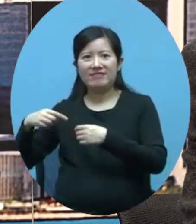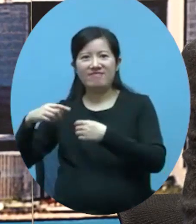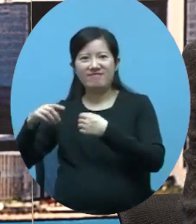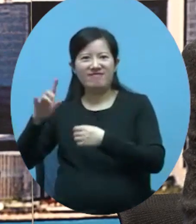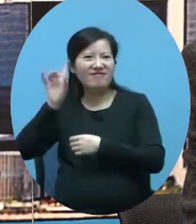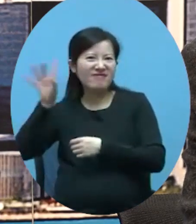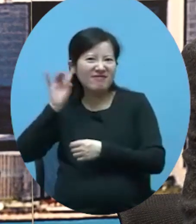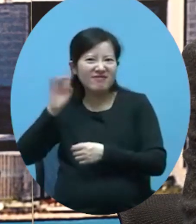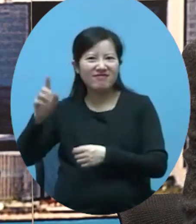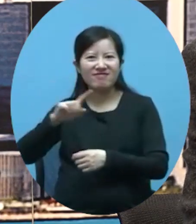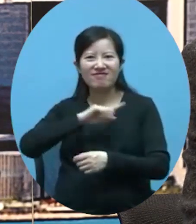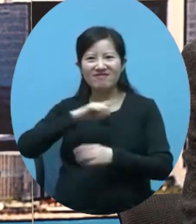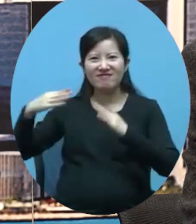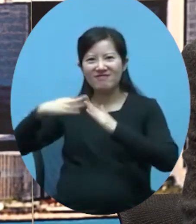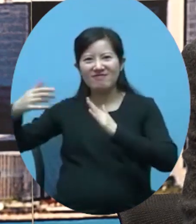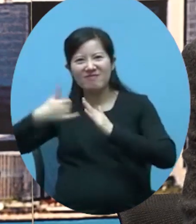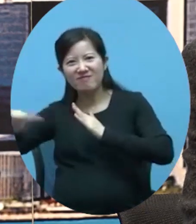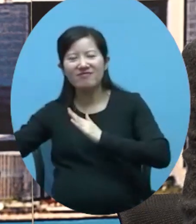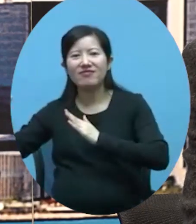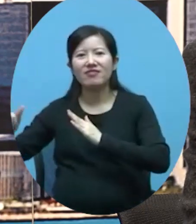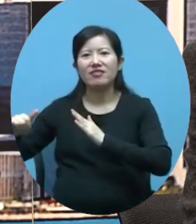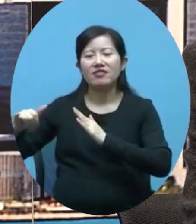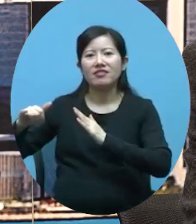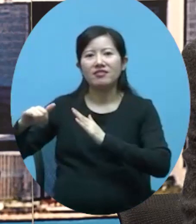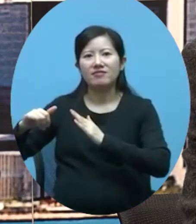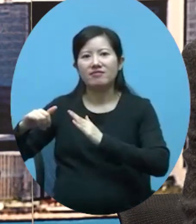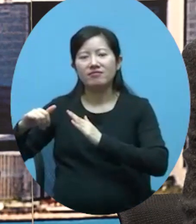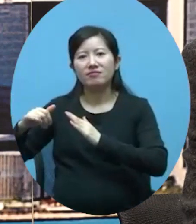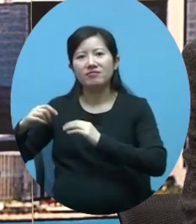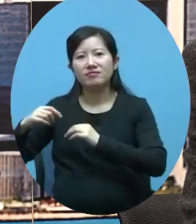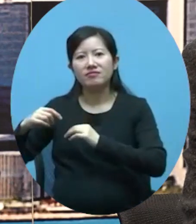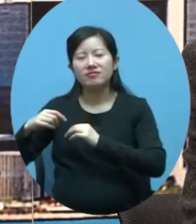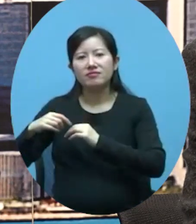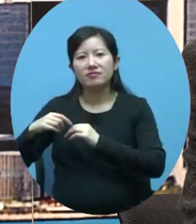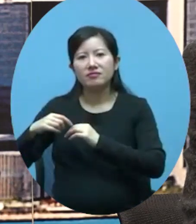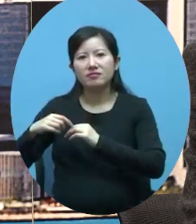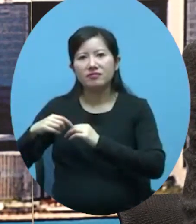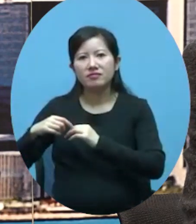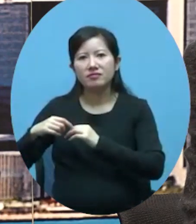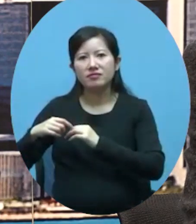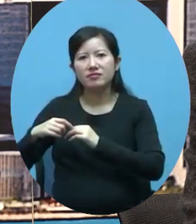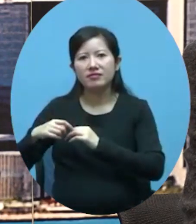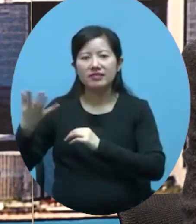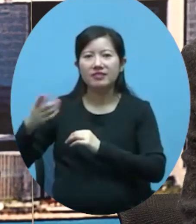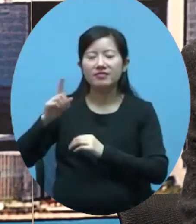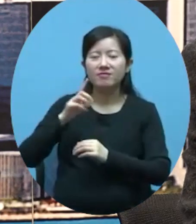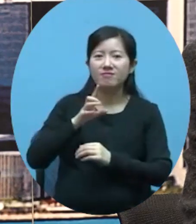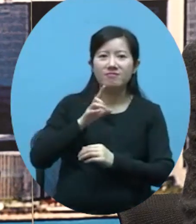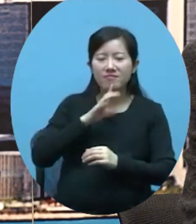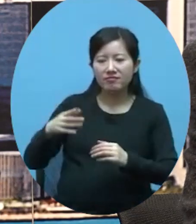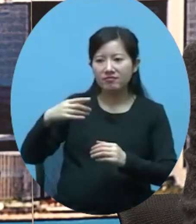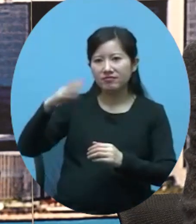家也都有一些的制度有一些人呢就是去突擊檢查他